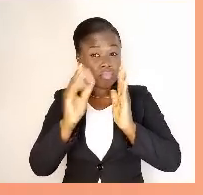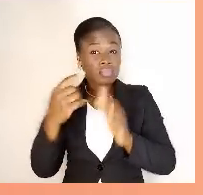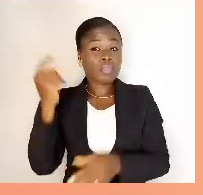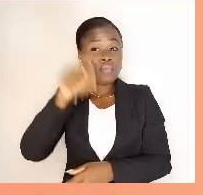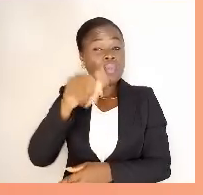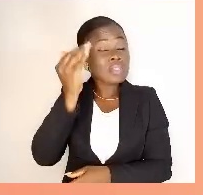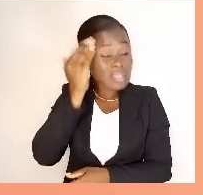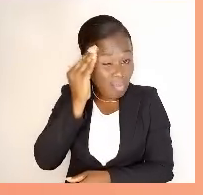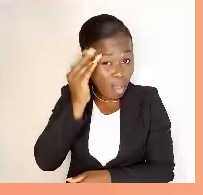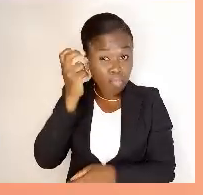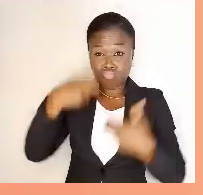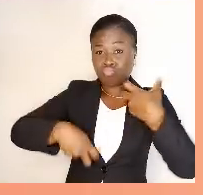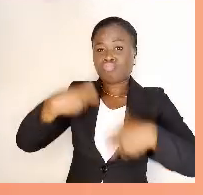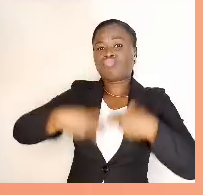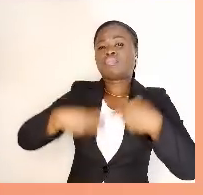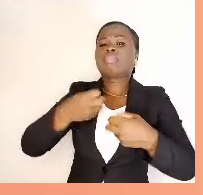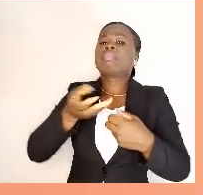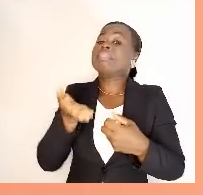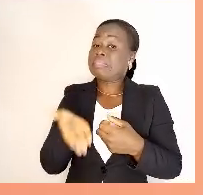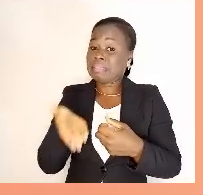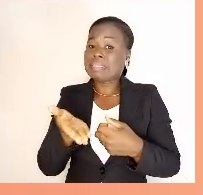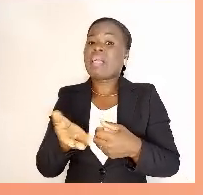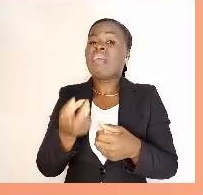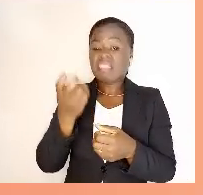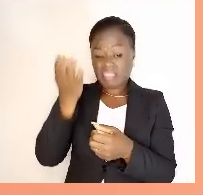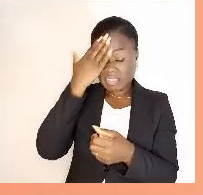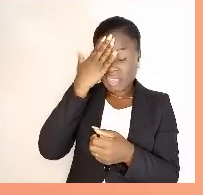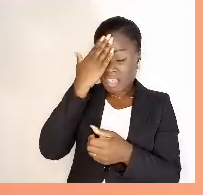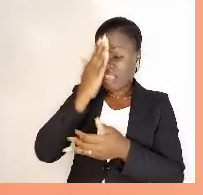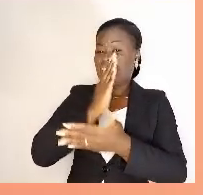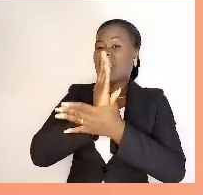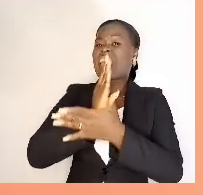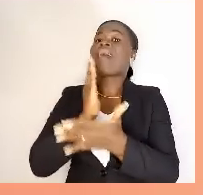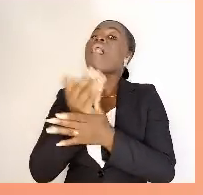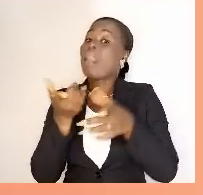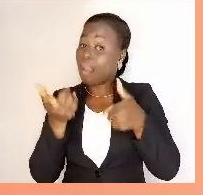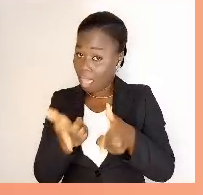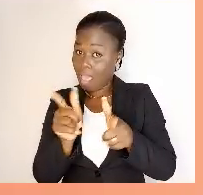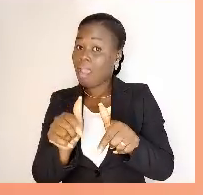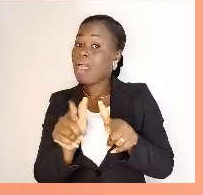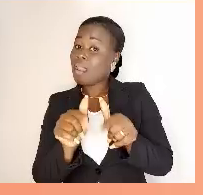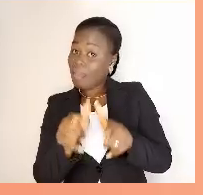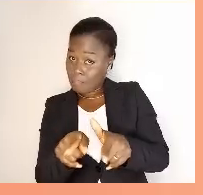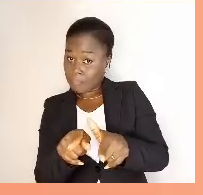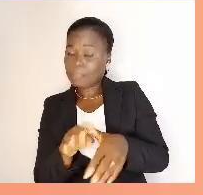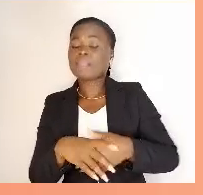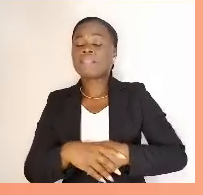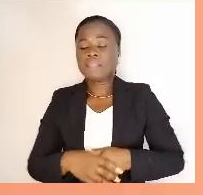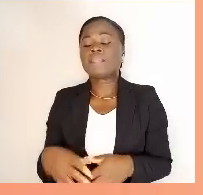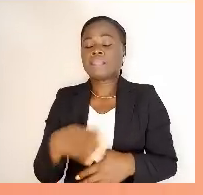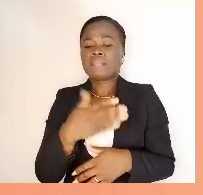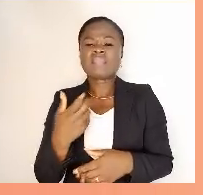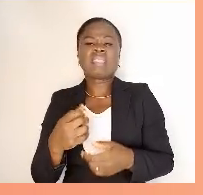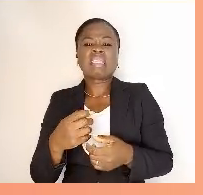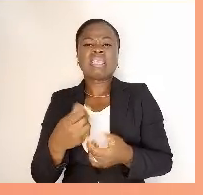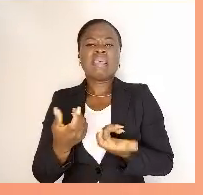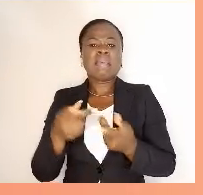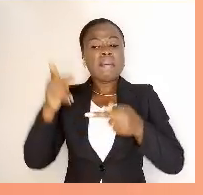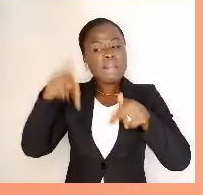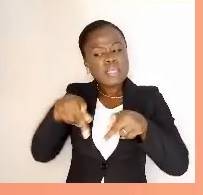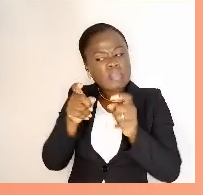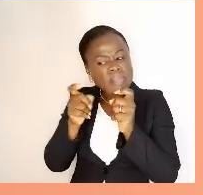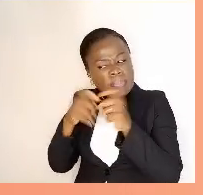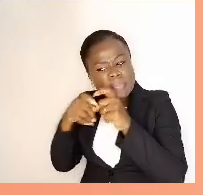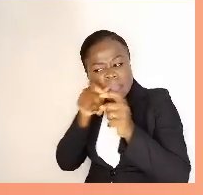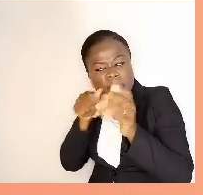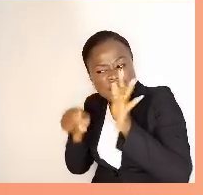vigilants et conscients des difficultés, des obstacles qui sont réels et de